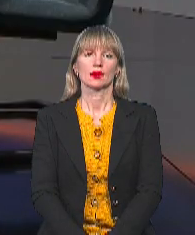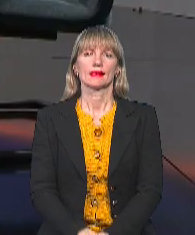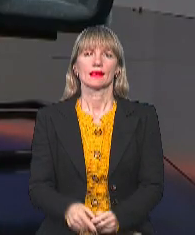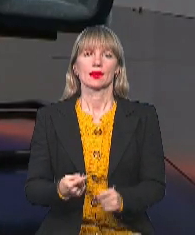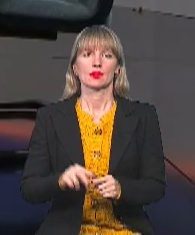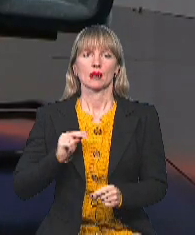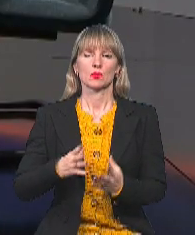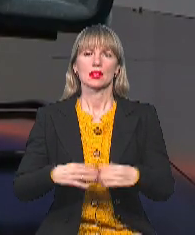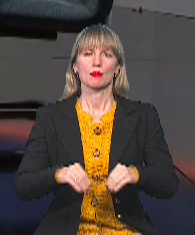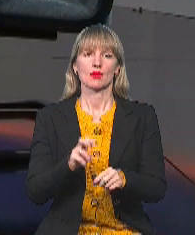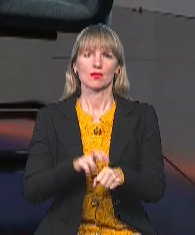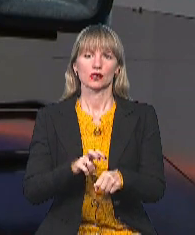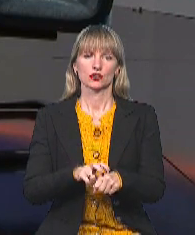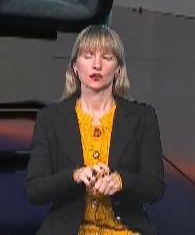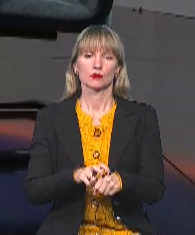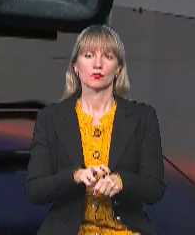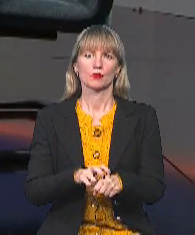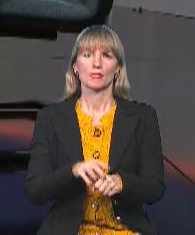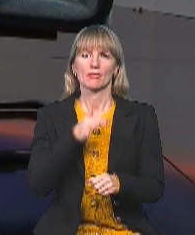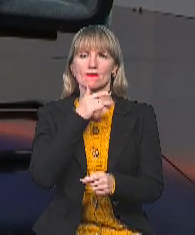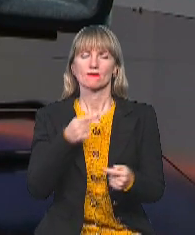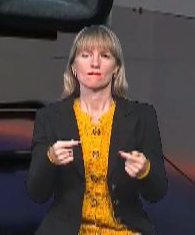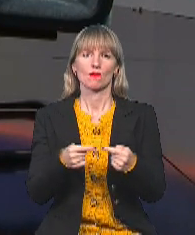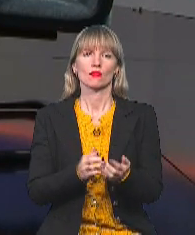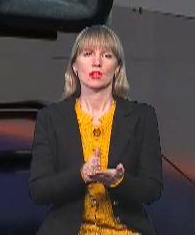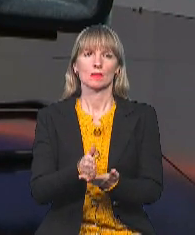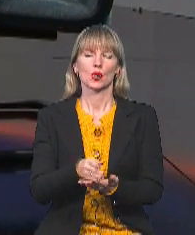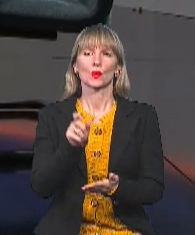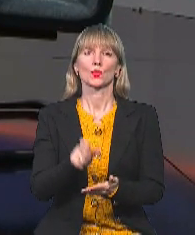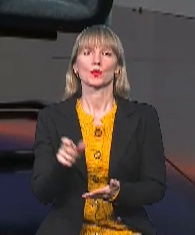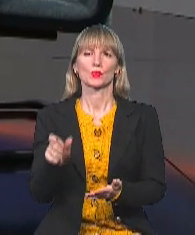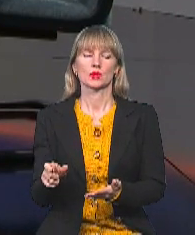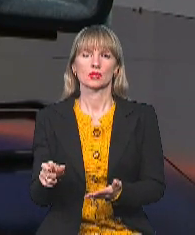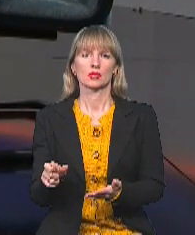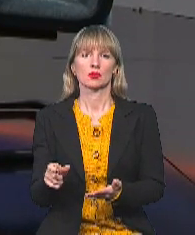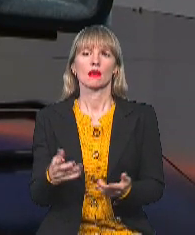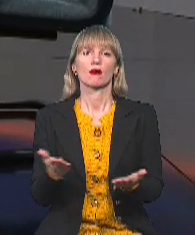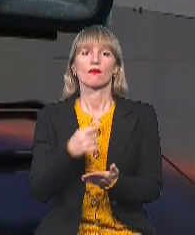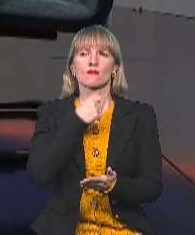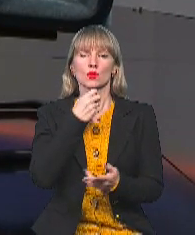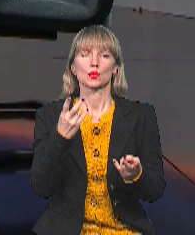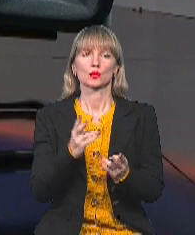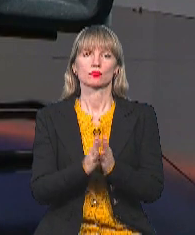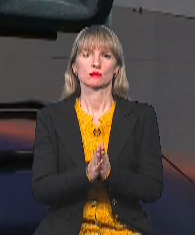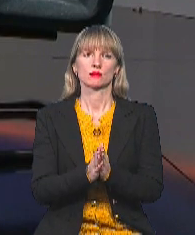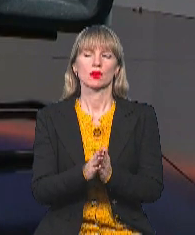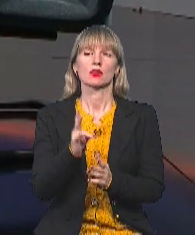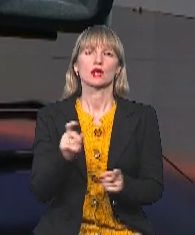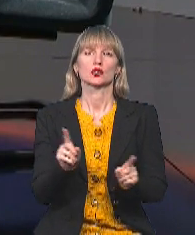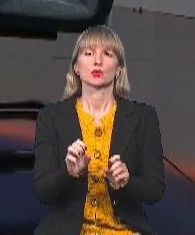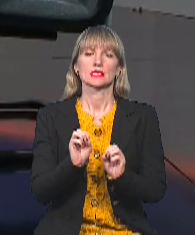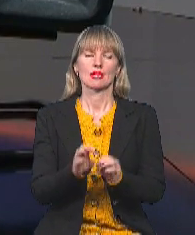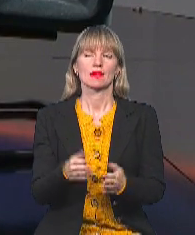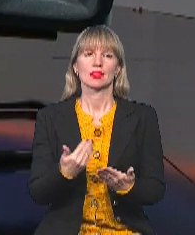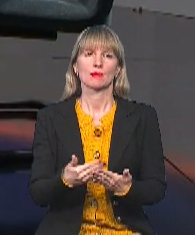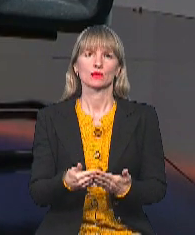работа семейных врачей, да, то есть не, вовремя людині, направлять. Что можно порадить? У якому віці люди, потрібно вже звертатися смотря за діагностикою? Смотря на что здавати. То